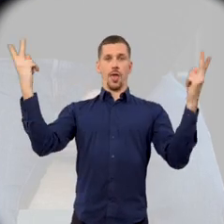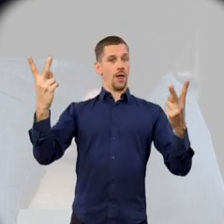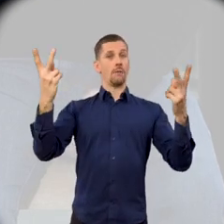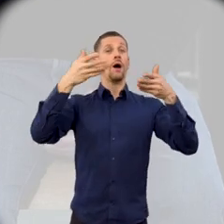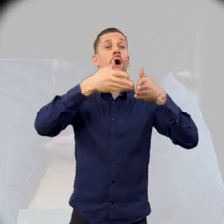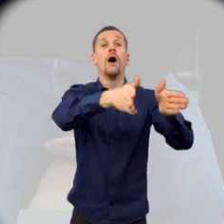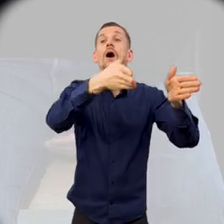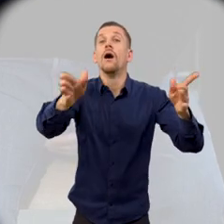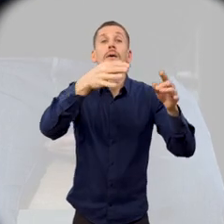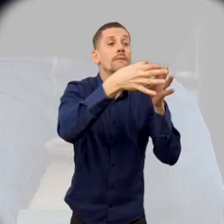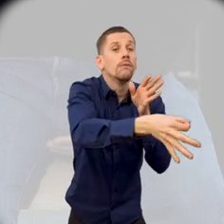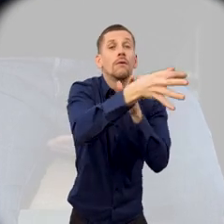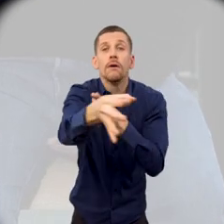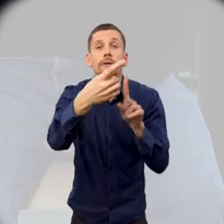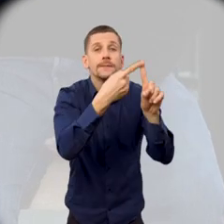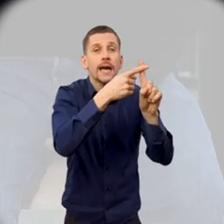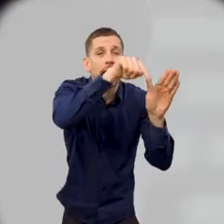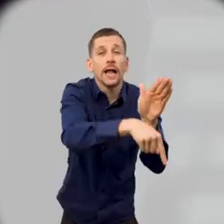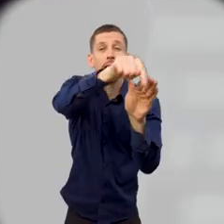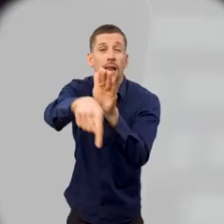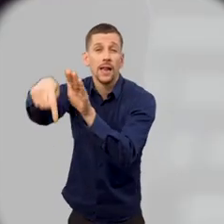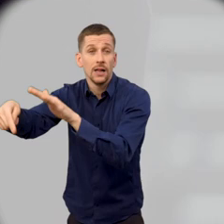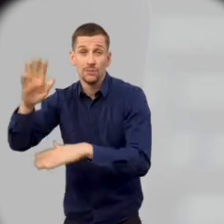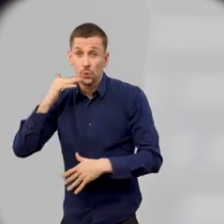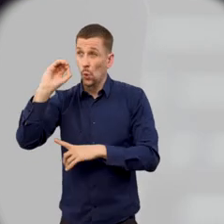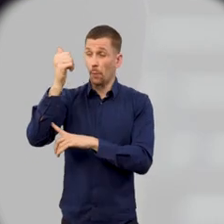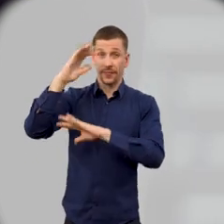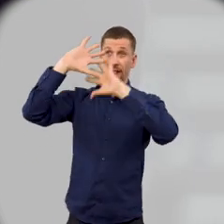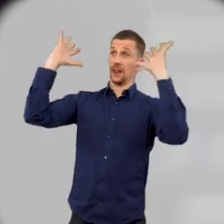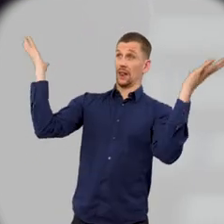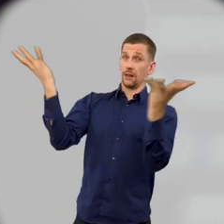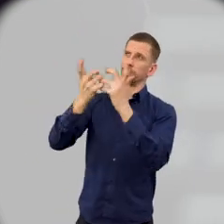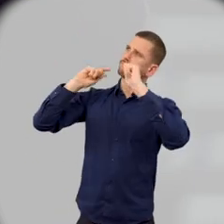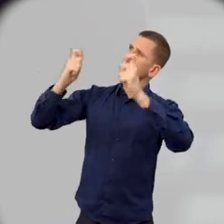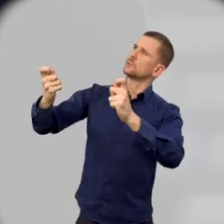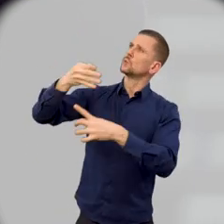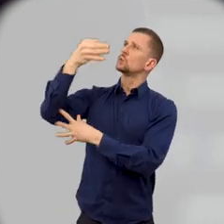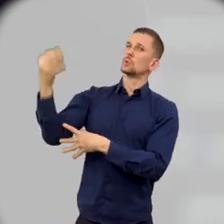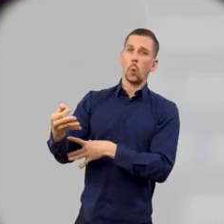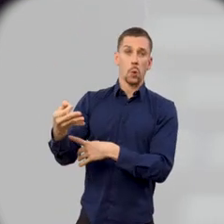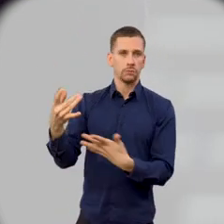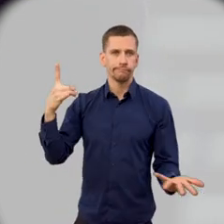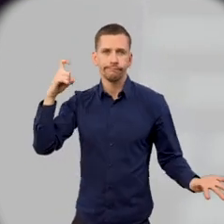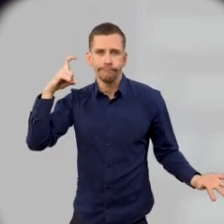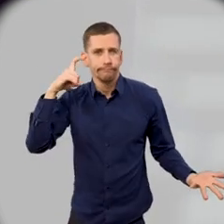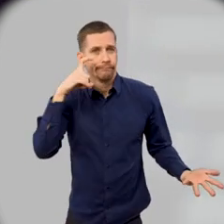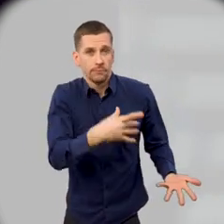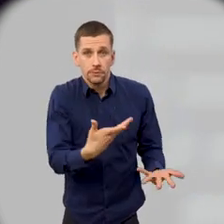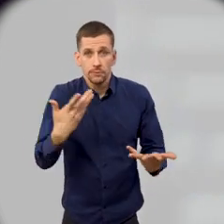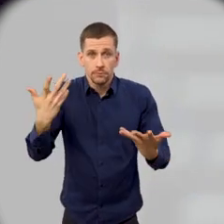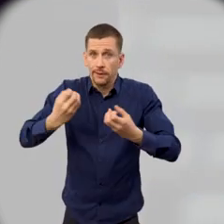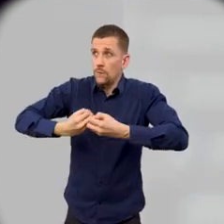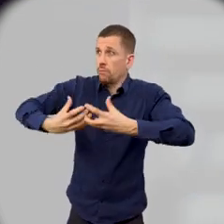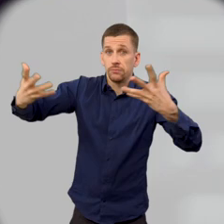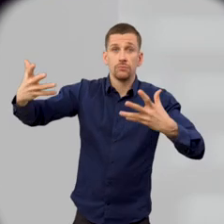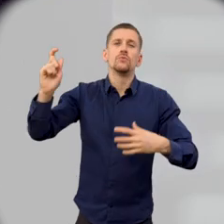assez généraliste. Les gens peuvent se spécialiser dans ce qu'ils souhaitent. On ne peut pas vous donner un taux moyen de ce qui se fait dans le numérique. Les métiers du développement sont quand même relativement